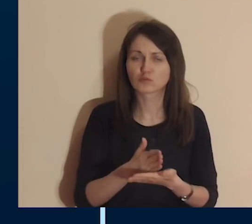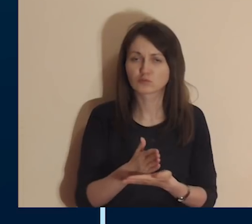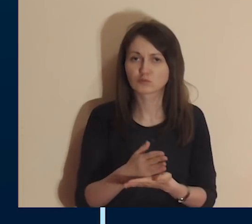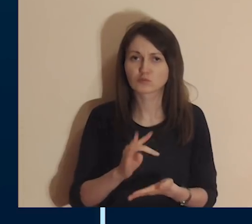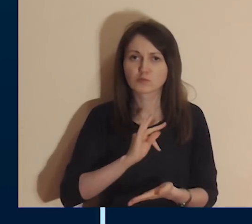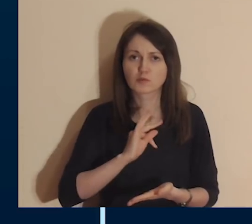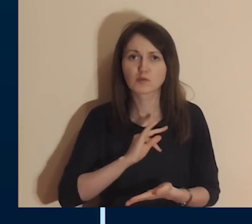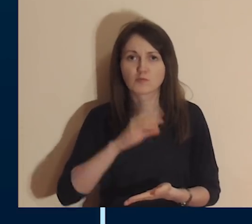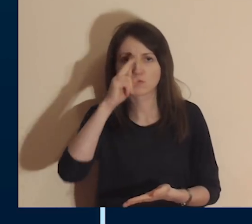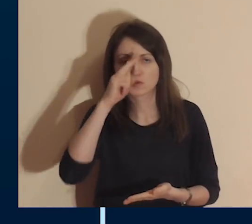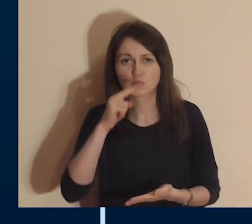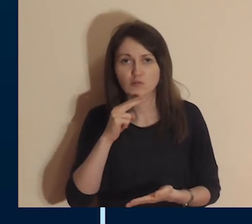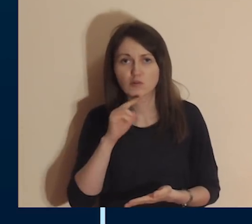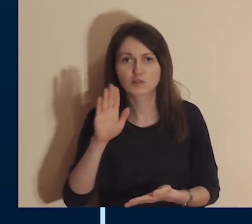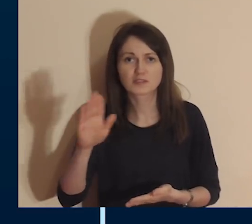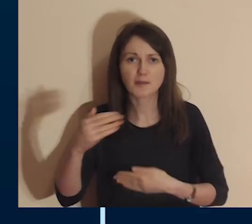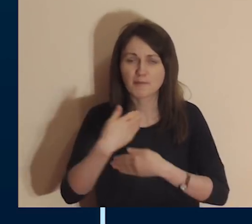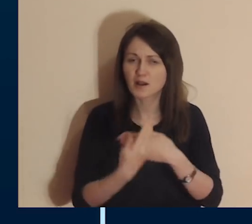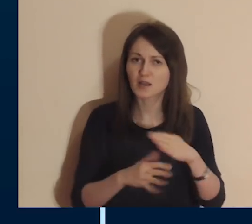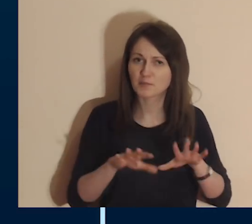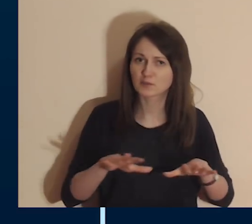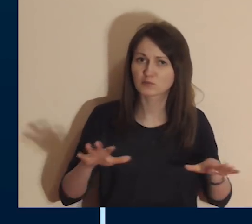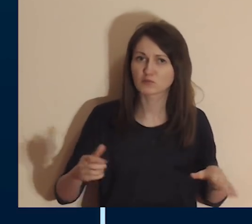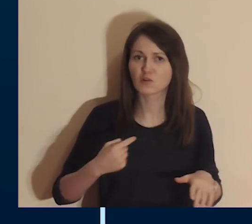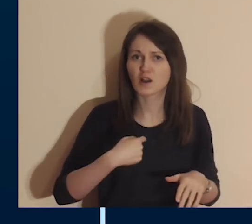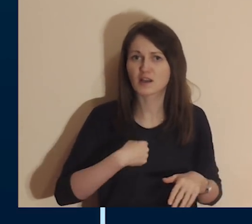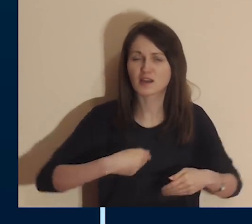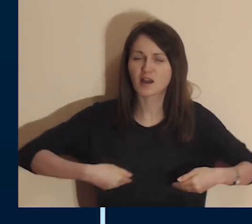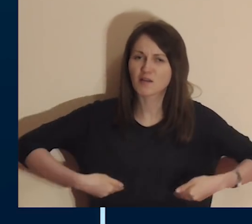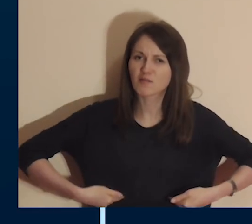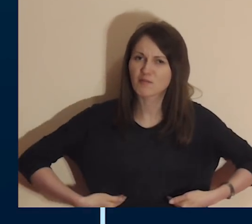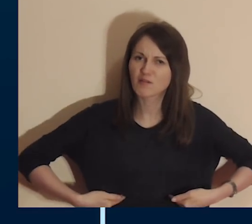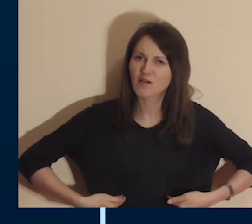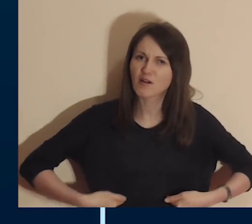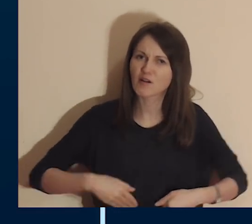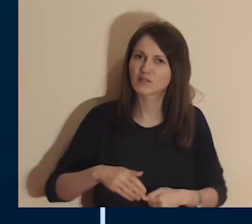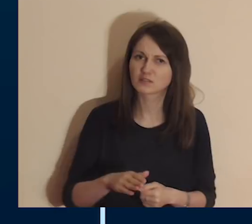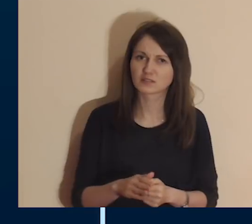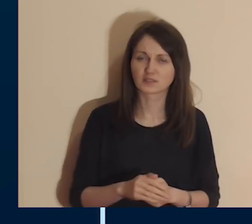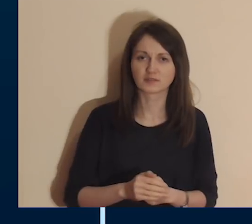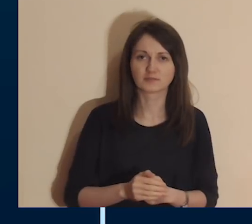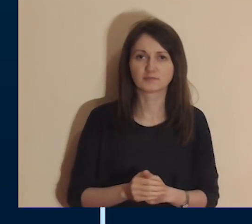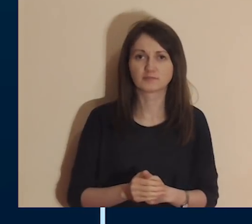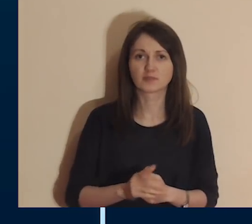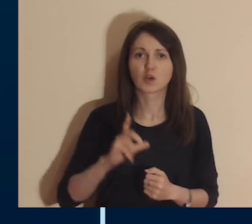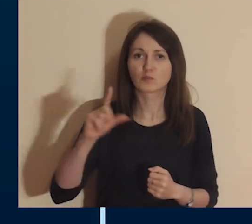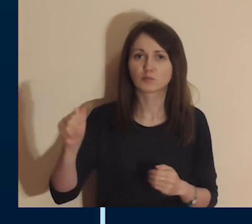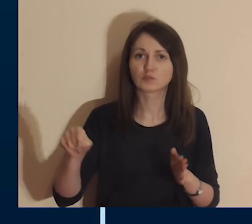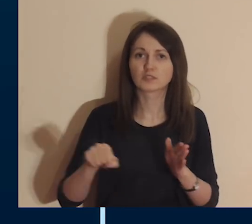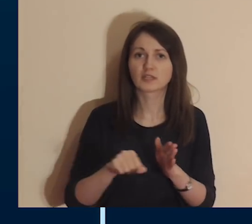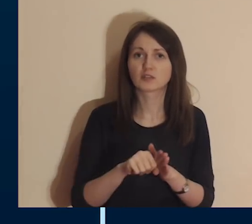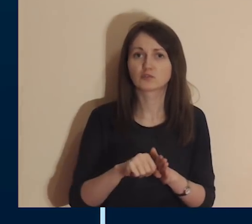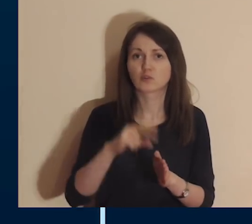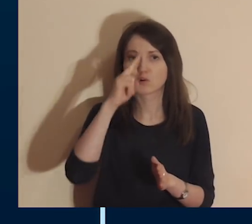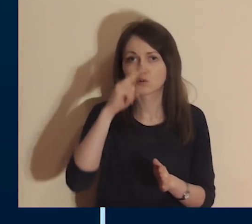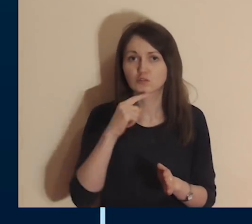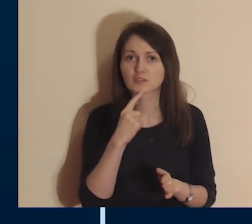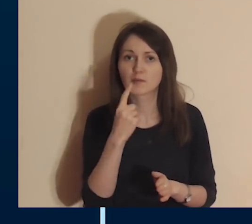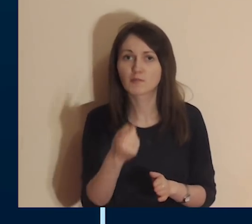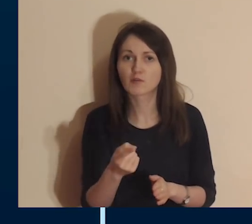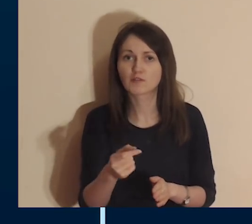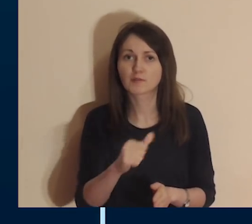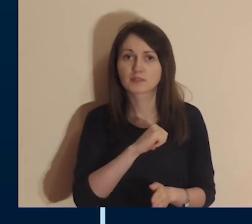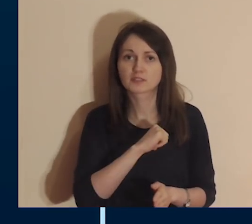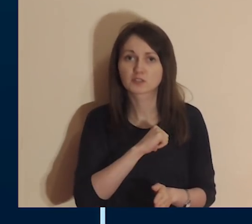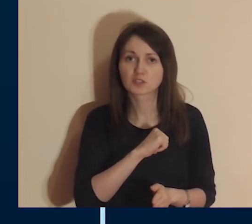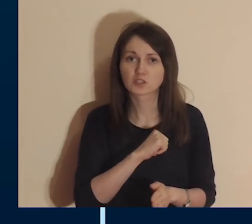chleba, a ja tu przymieram głodem. Zabiorę się i pójdę do mojego ojca. Powiem mu: ojcze, zgrzeszyłem